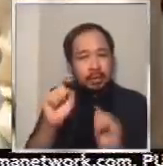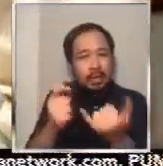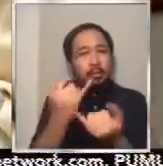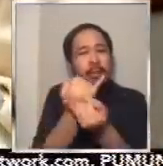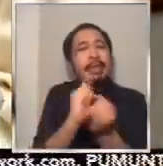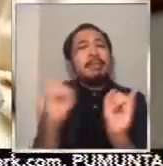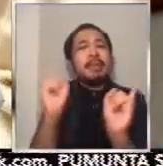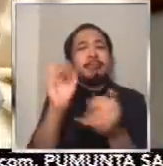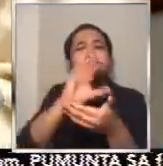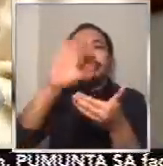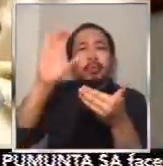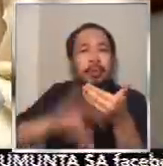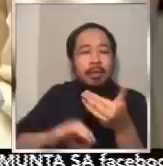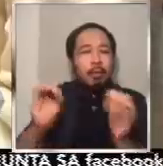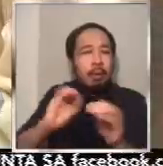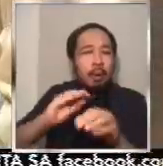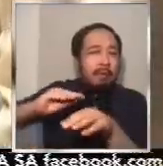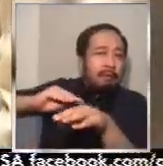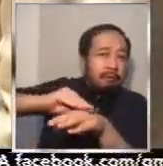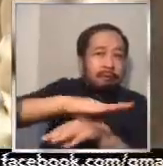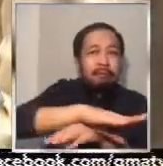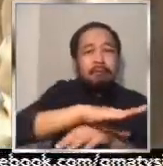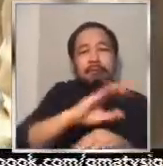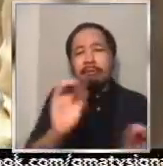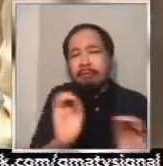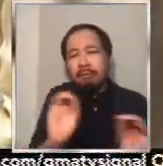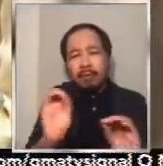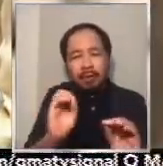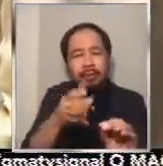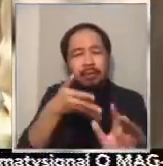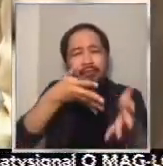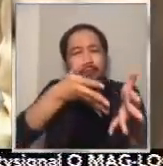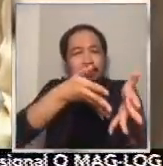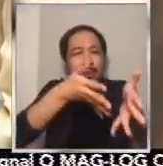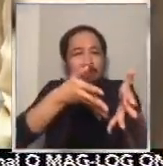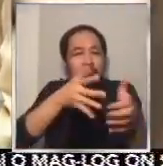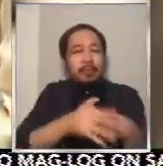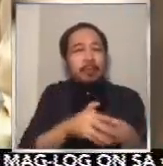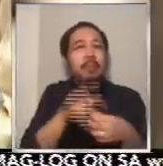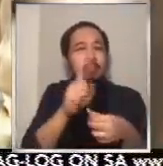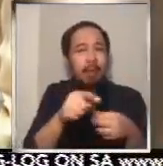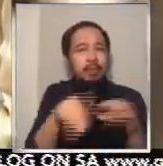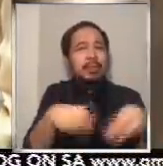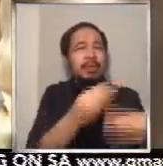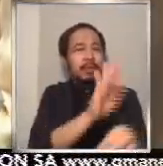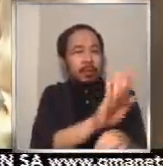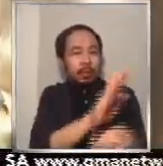pong mag-iimpluwensya sa kanila. Let us give them the task to carry out